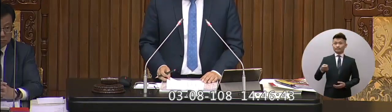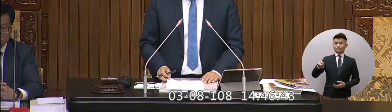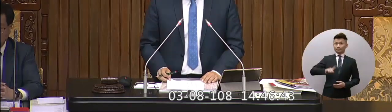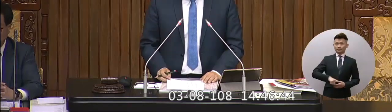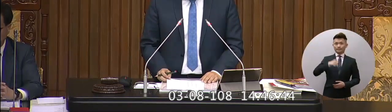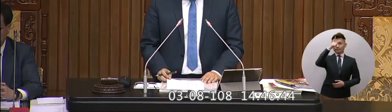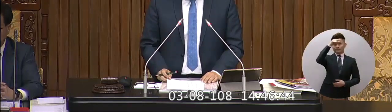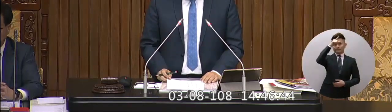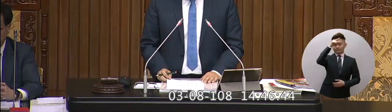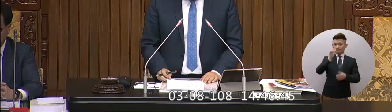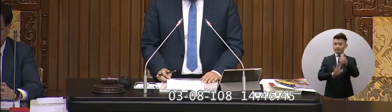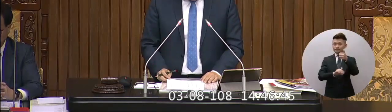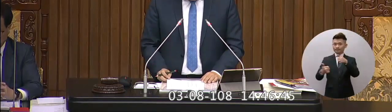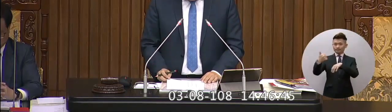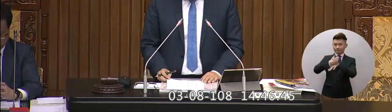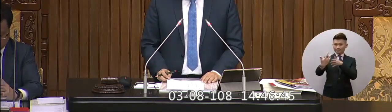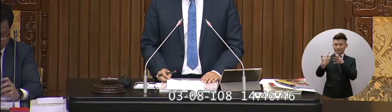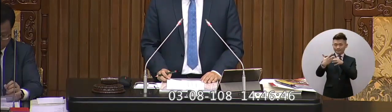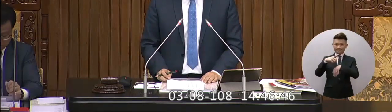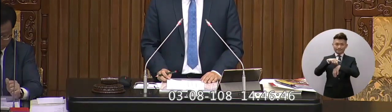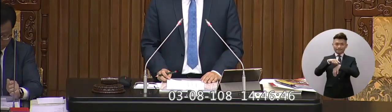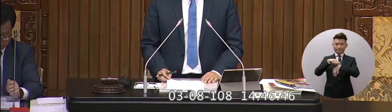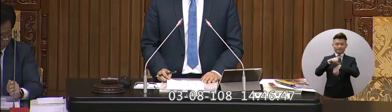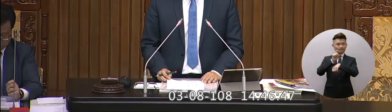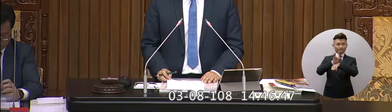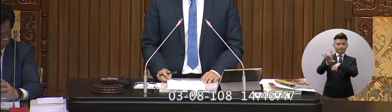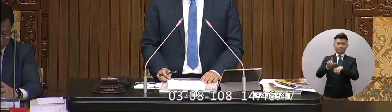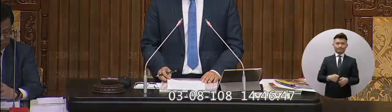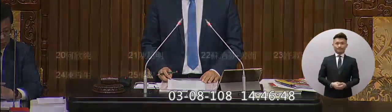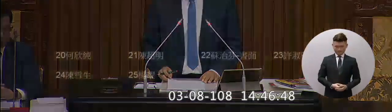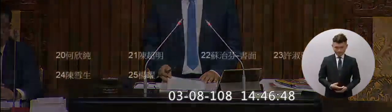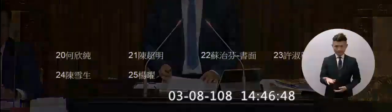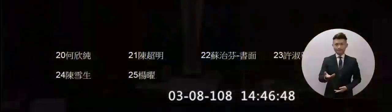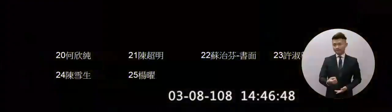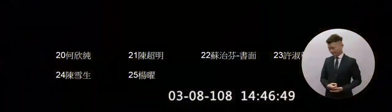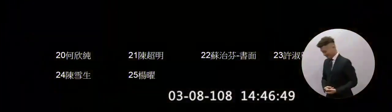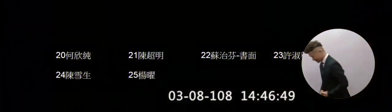接着请黄秀芳委员质询，询答时间为15分钟。